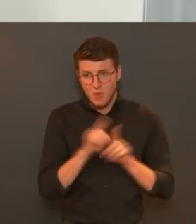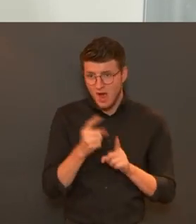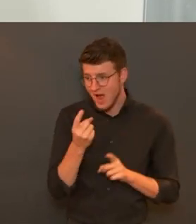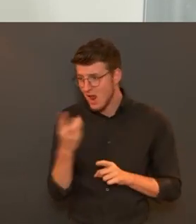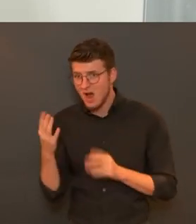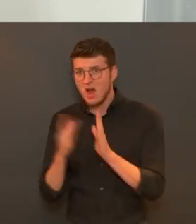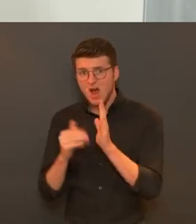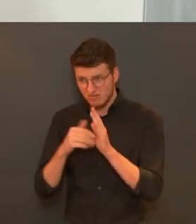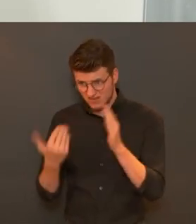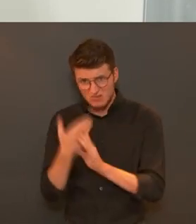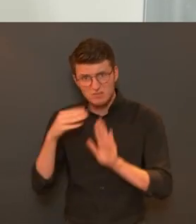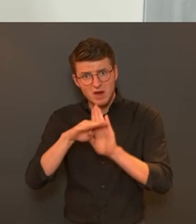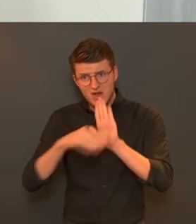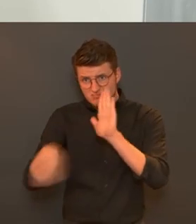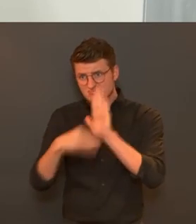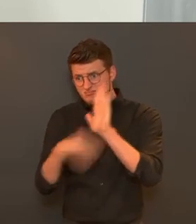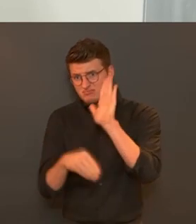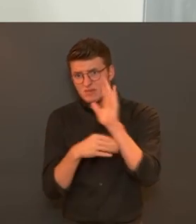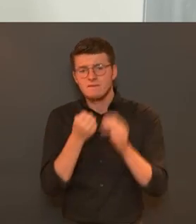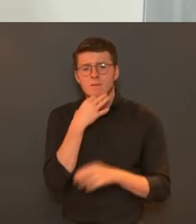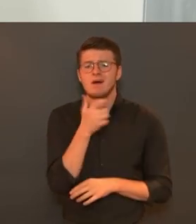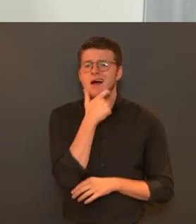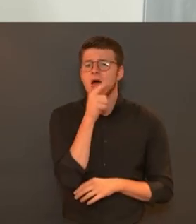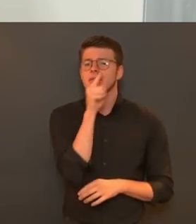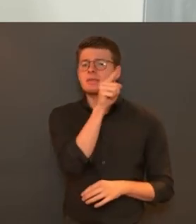pense au Royaume-Uni, par exemple, qui veut limiter les rassemblements